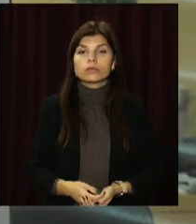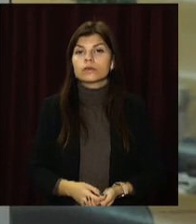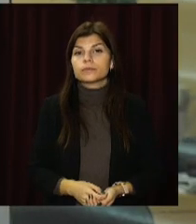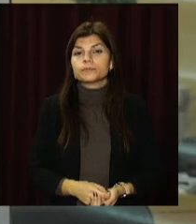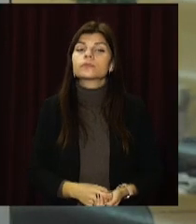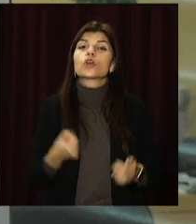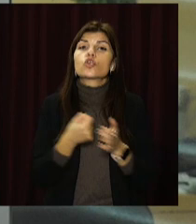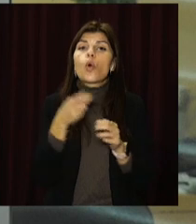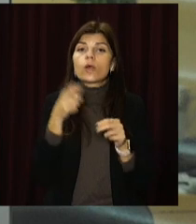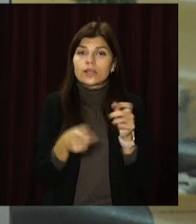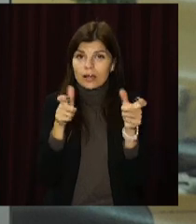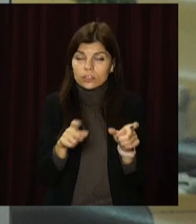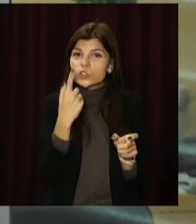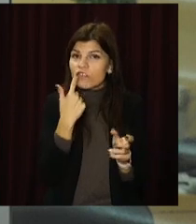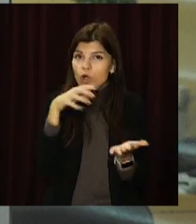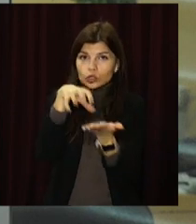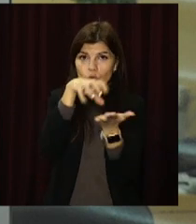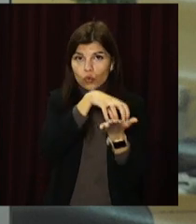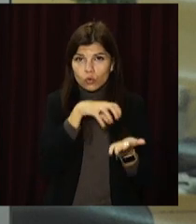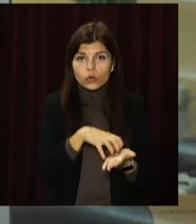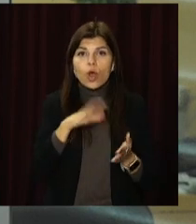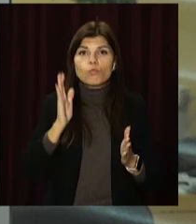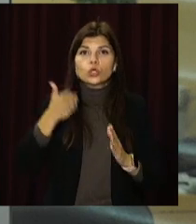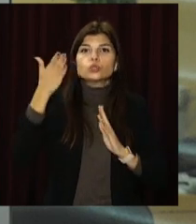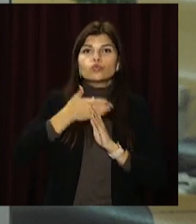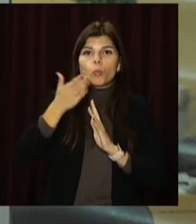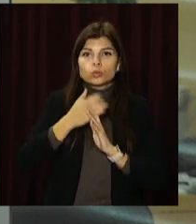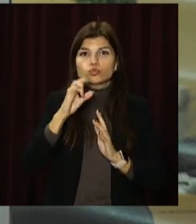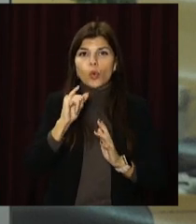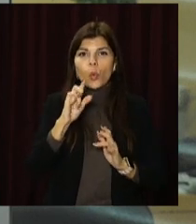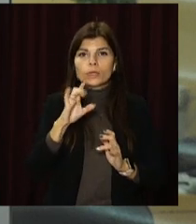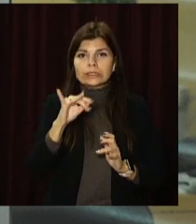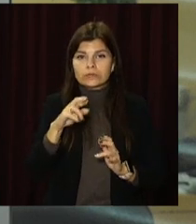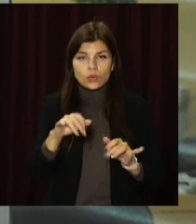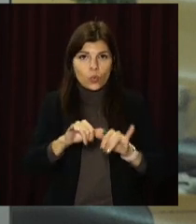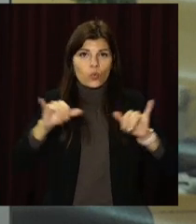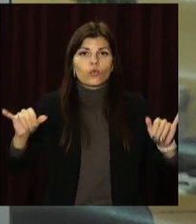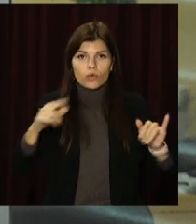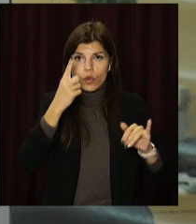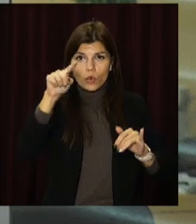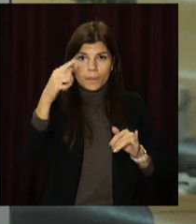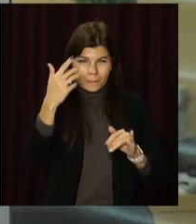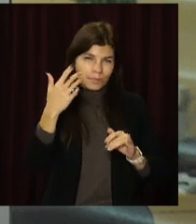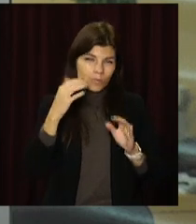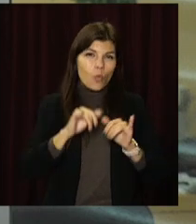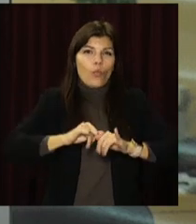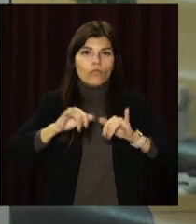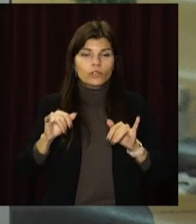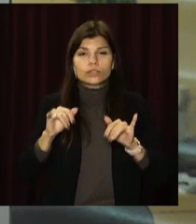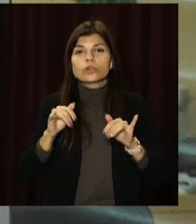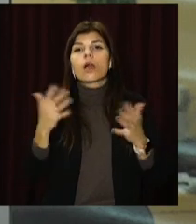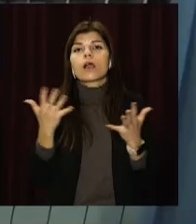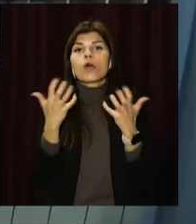До кінця карантину у червоних зонах виростуть субсидії. Мінсоцполітики збільшить 1,5 рази соціальні нормативи, у межах